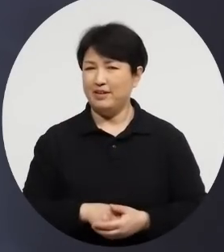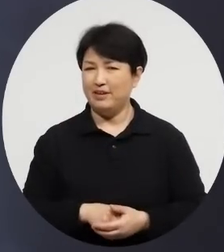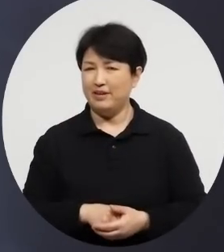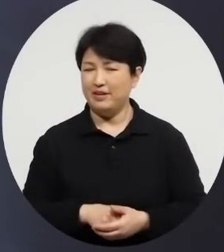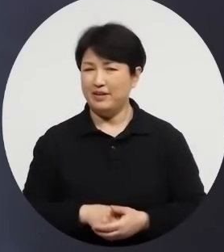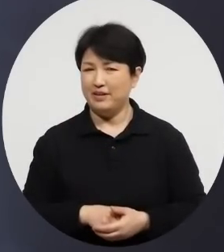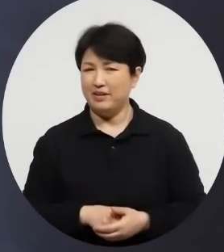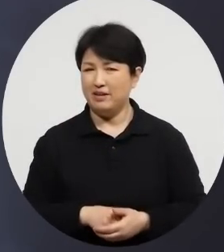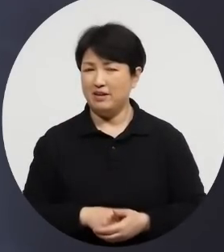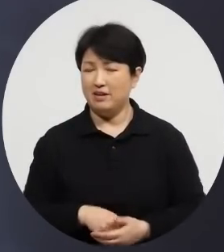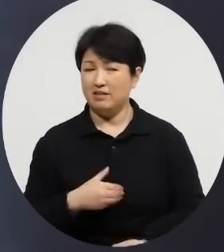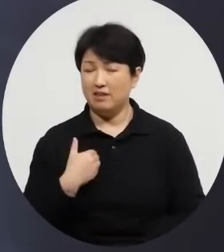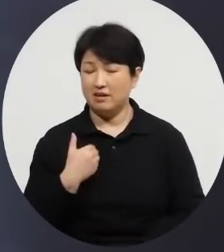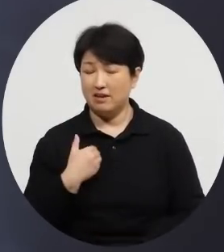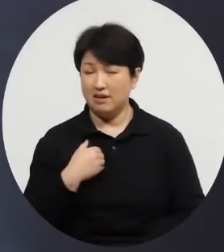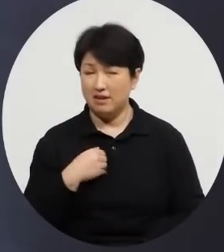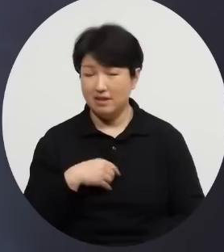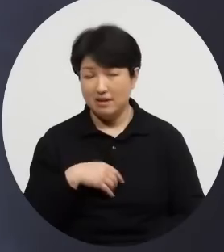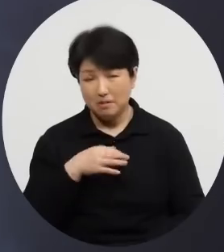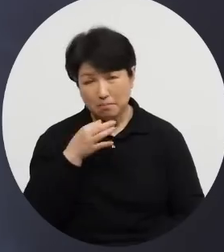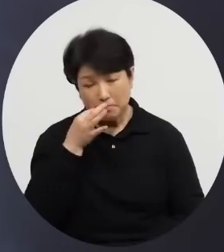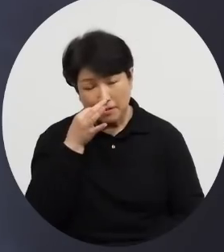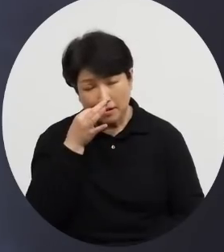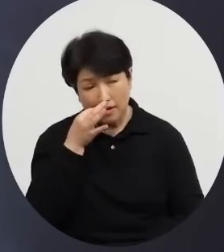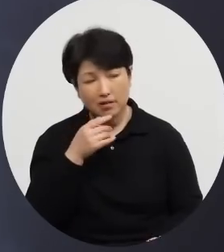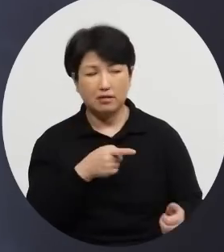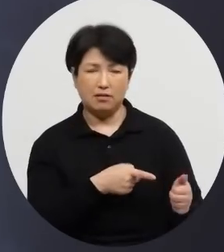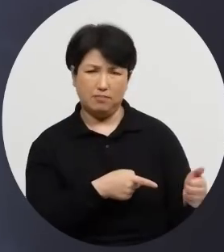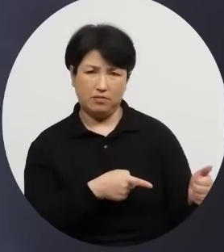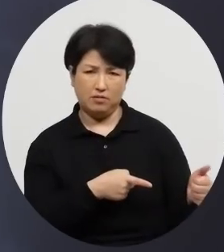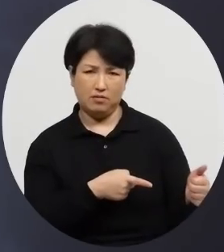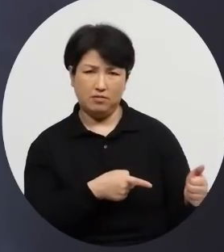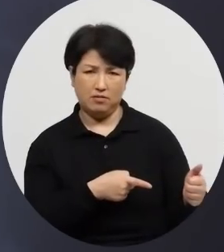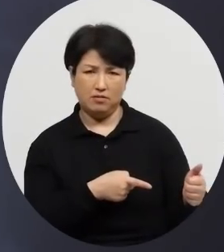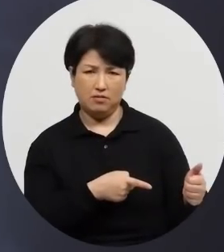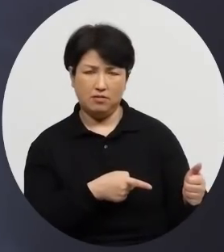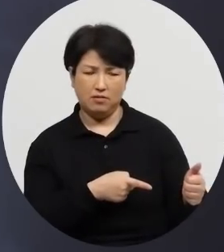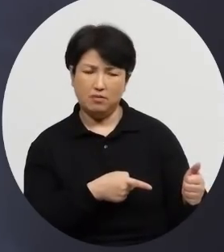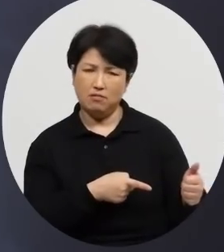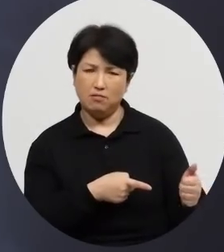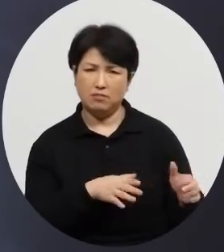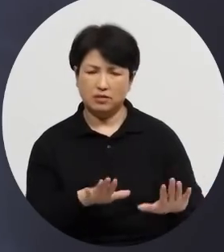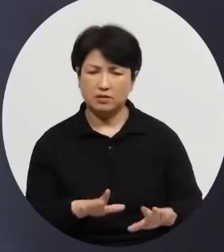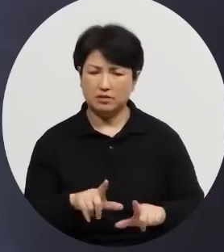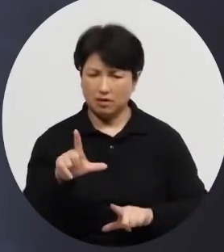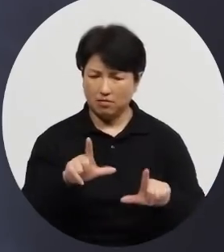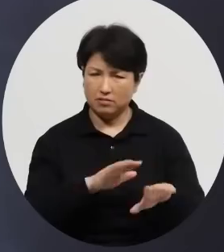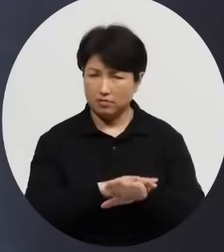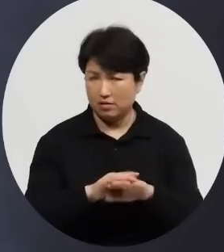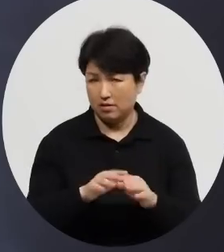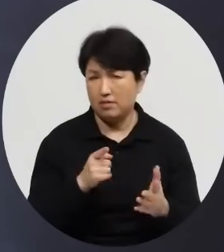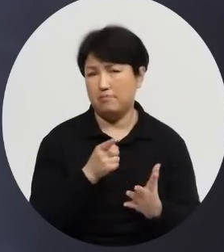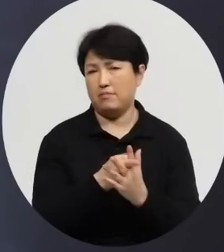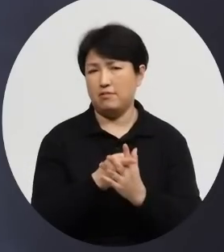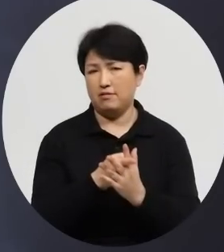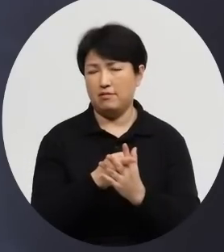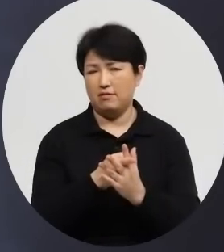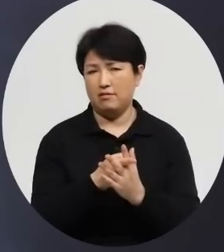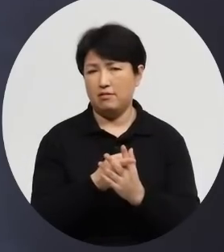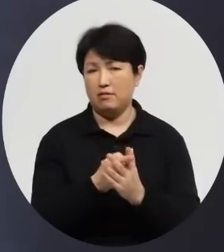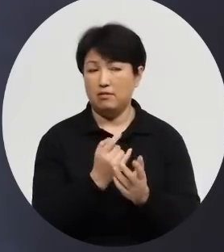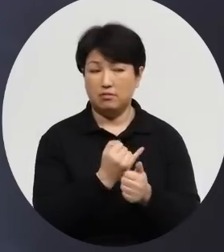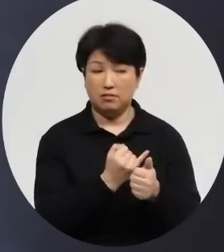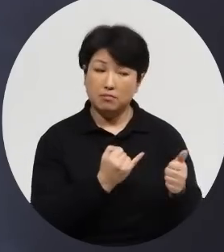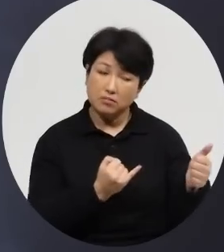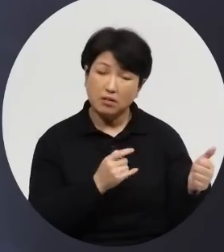말 들었는데도 내가 볼 때는 남자는 지극히 현실적이고 당연하고 남자가 얘기한 대로 사는